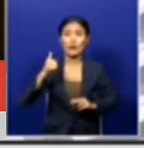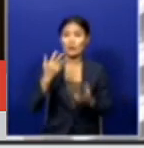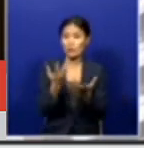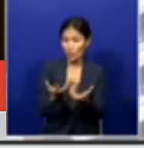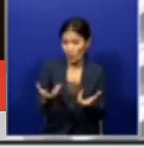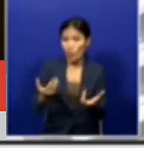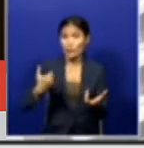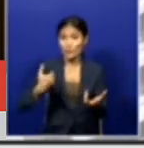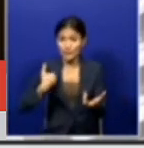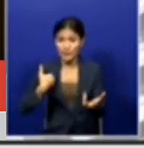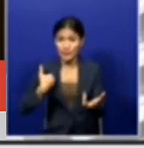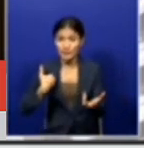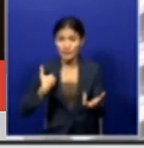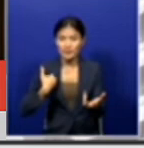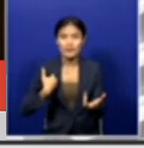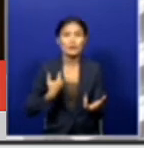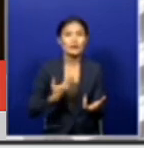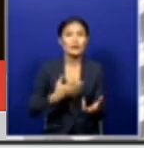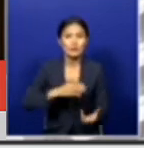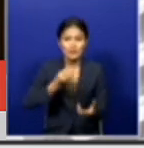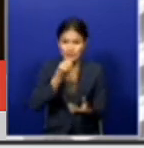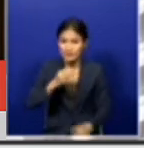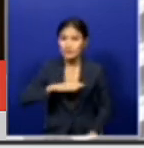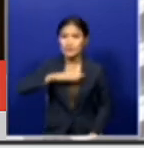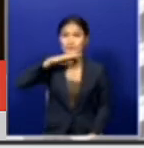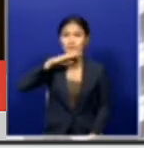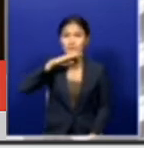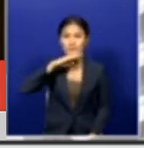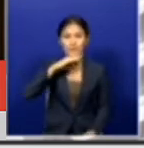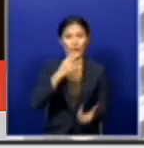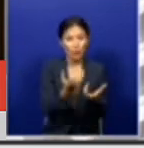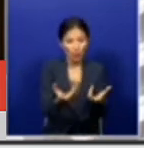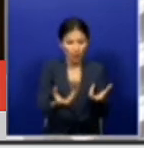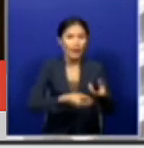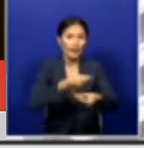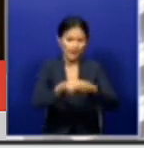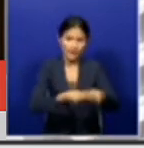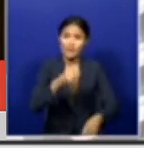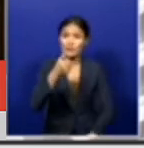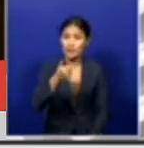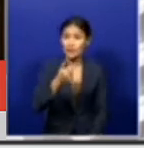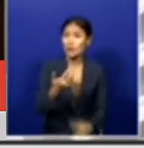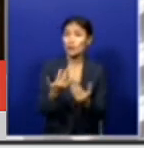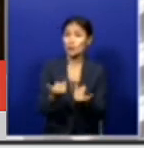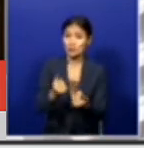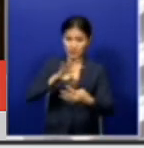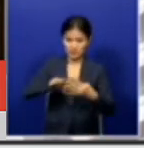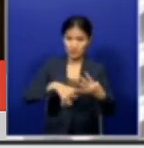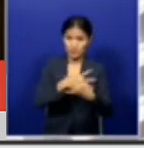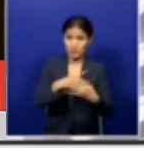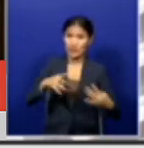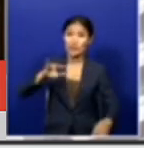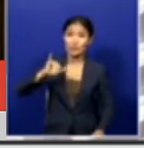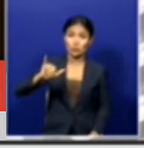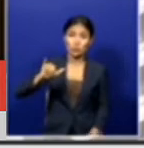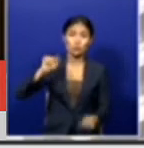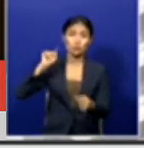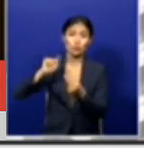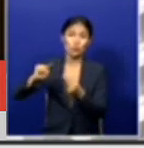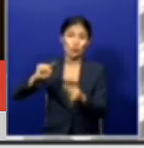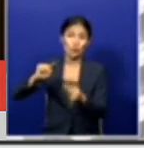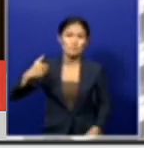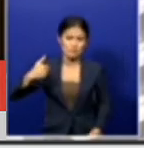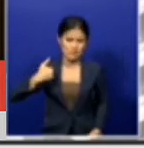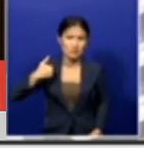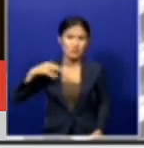กยุทธศาสตร์ที่สำคัญที่สุดและมีอยู่แล้วเป็นยุทธศาสตร์พระราชทานที่ในหลวงรัชกาล